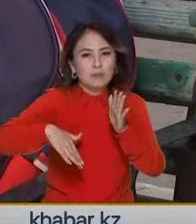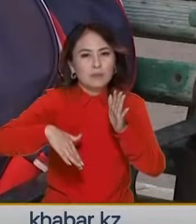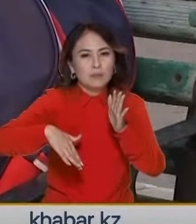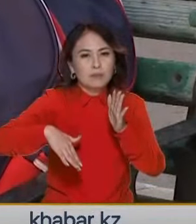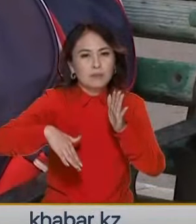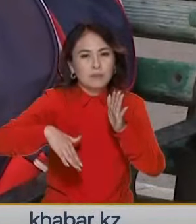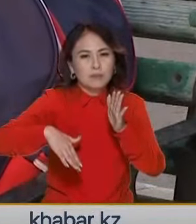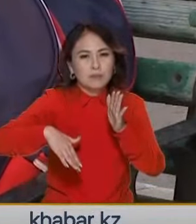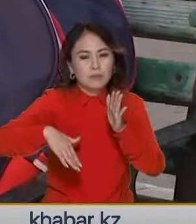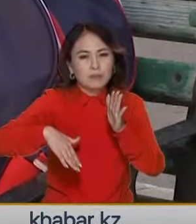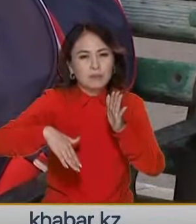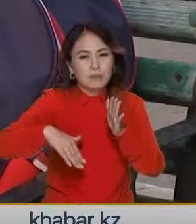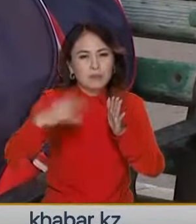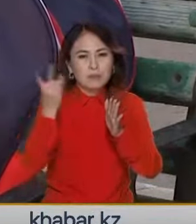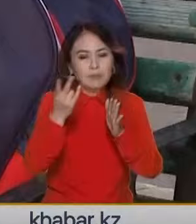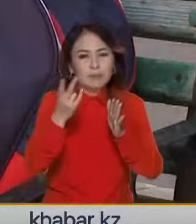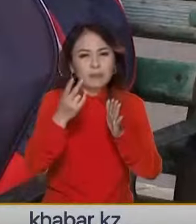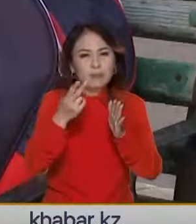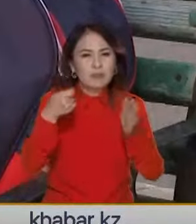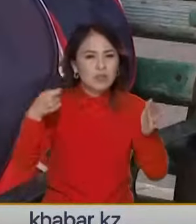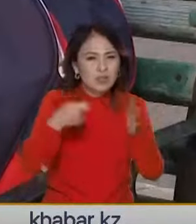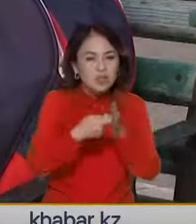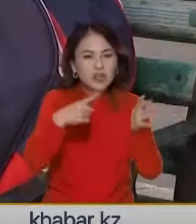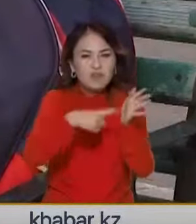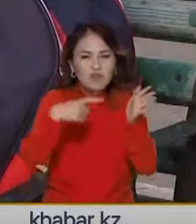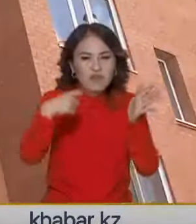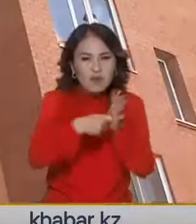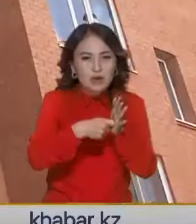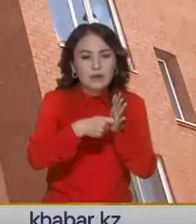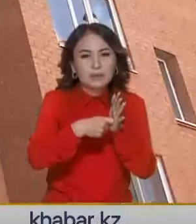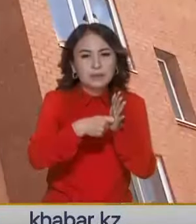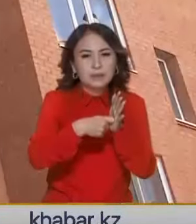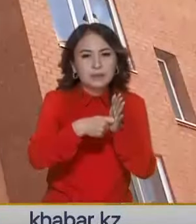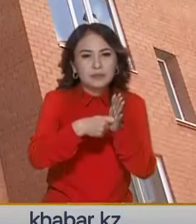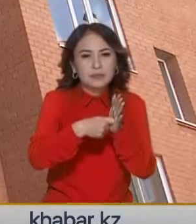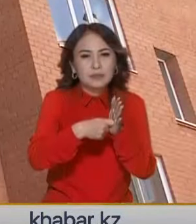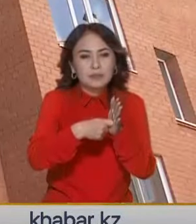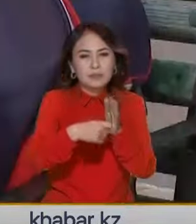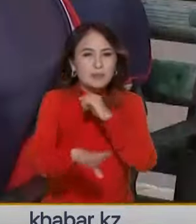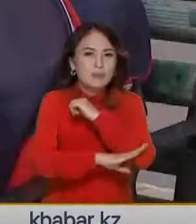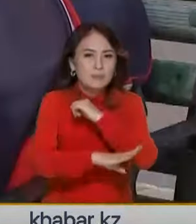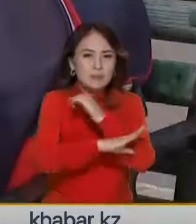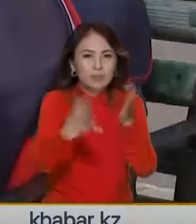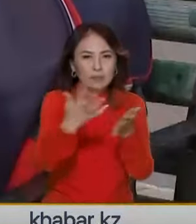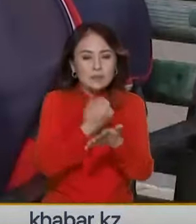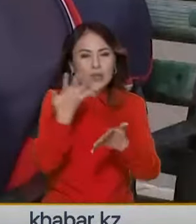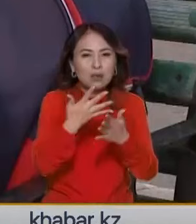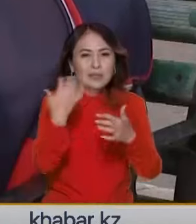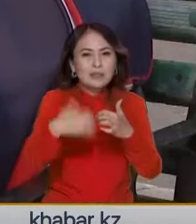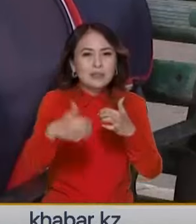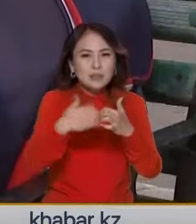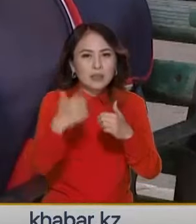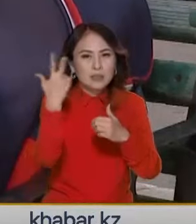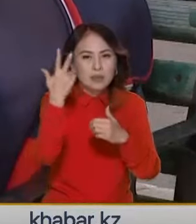темір пышақты табу керек, и гвоздь, и мынандай не ағаш табу керек. Орташа тапсырма ал